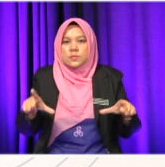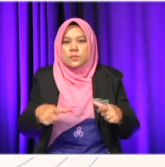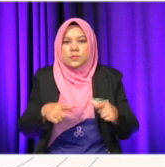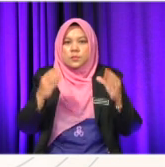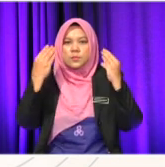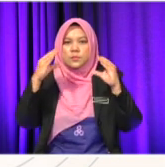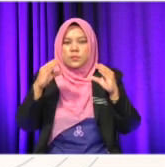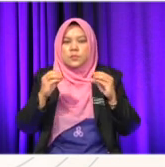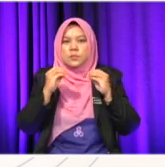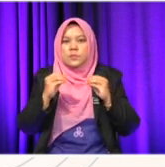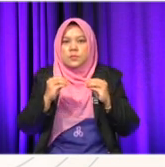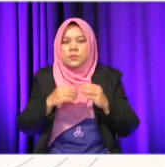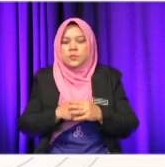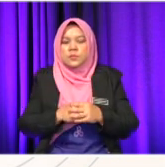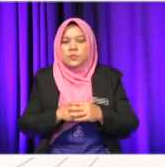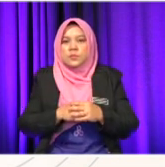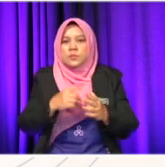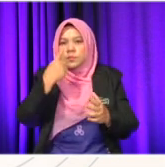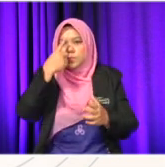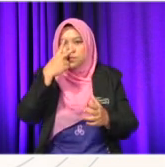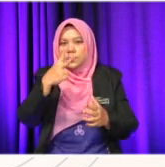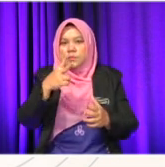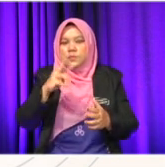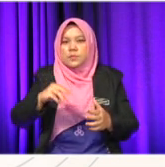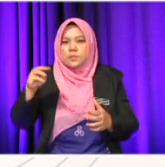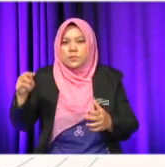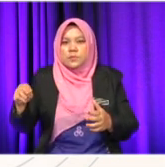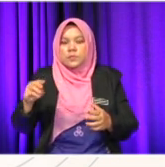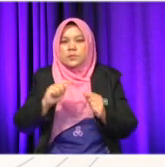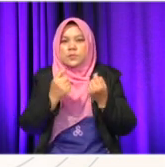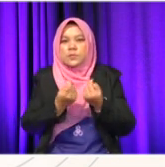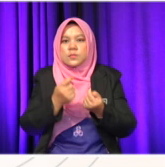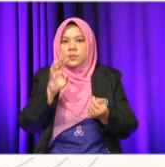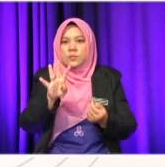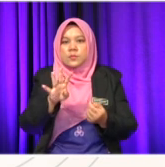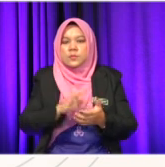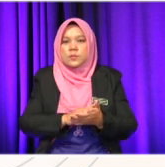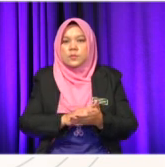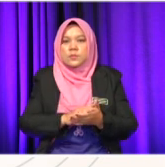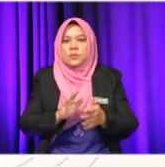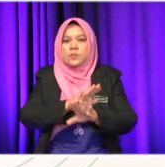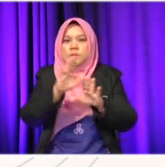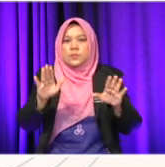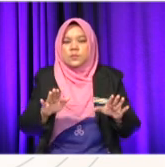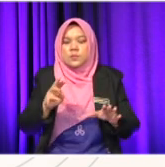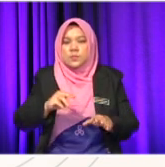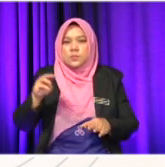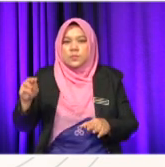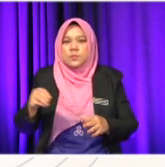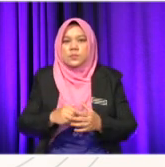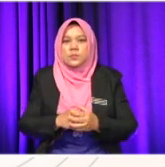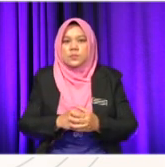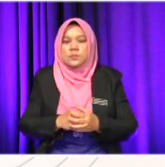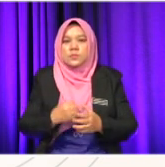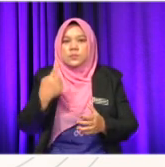mengadakan murid tersebut untuk melayani laman web peri isian produk ini memberi penerangan pada murid mengenai antara